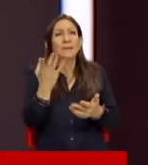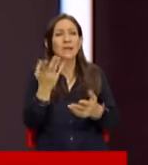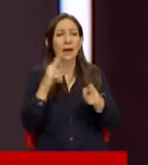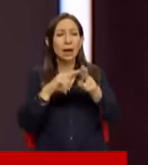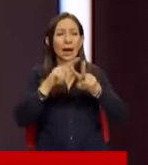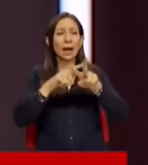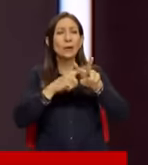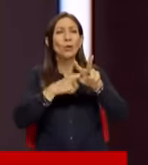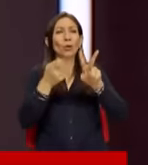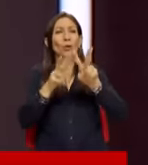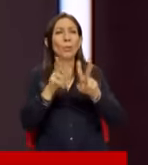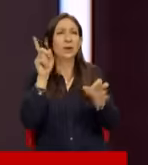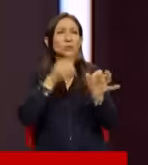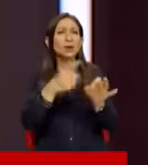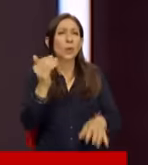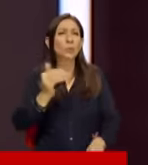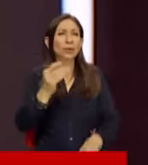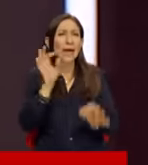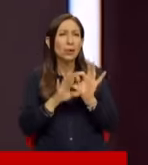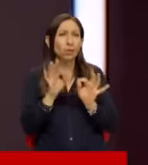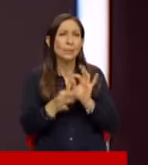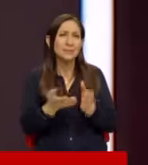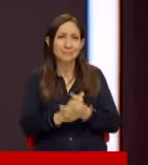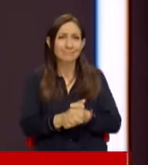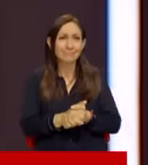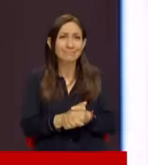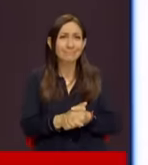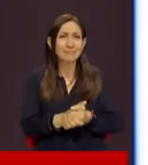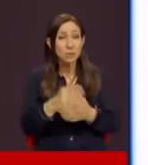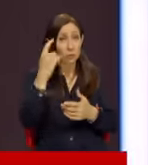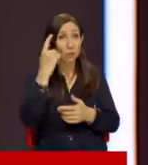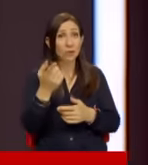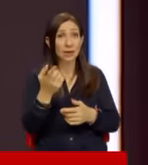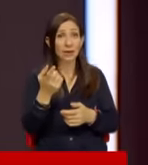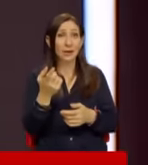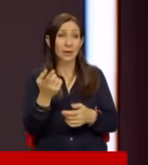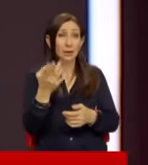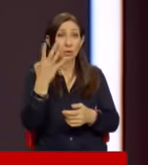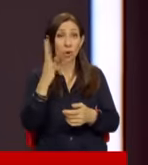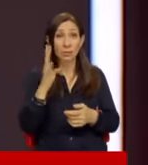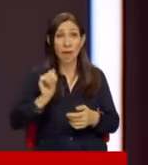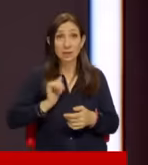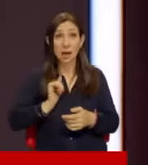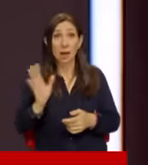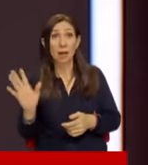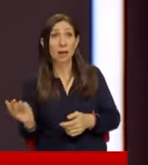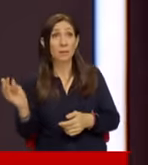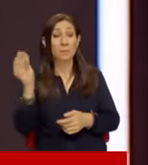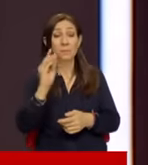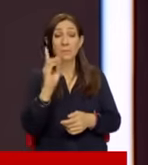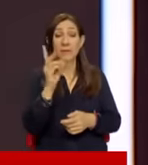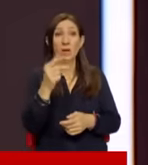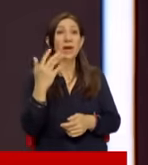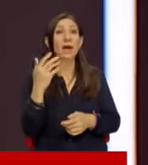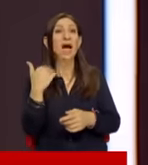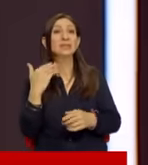kayyum atıyorsunuz. O daha ucuz yani, daha ekonomik. Hani şimdi düşünsene. Kayyum atamak daha 4 ekonomik. 4 bin tane askeri. Birkaç günlüğüne